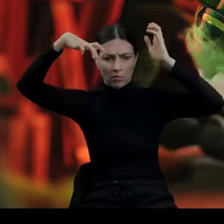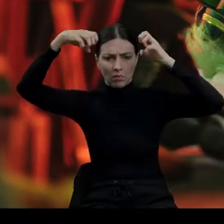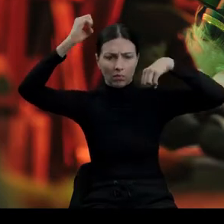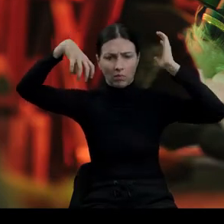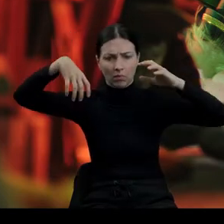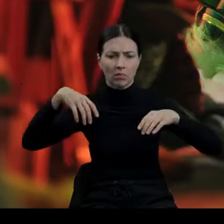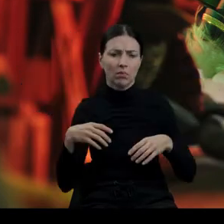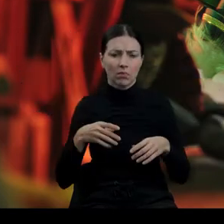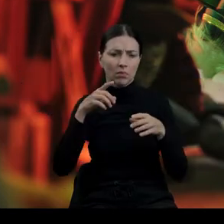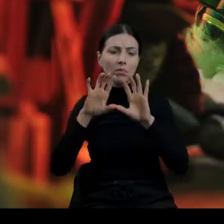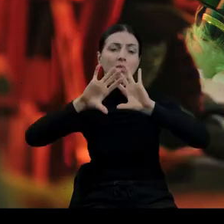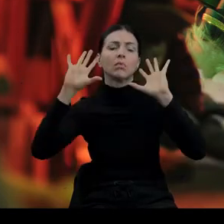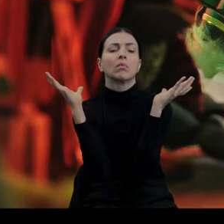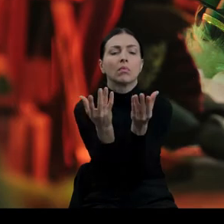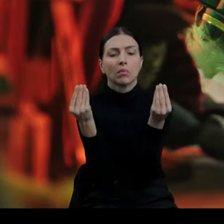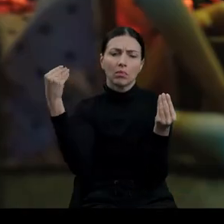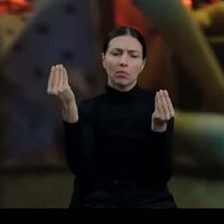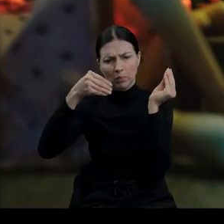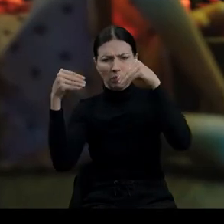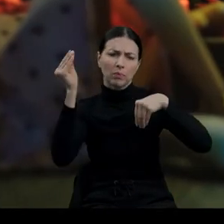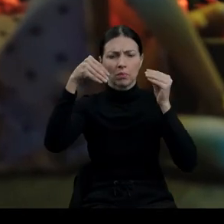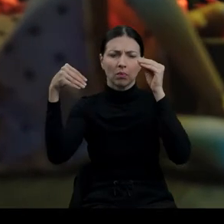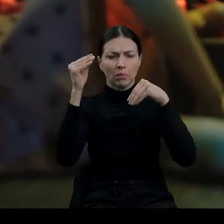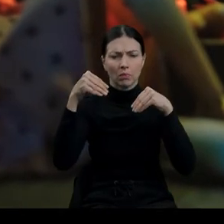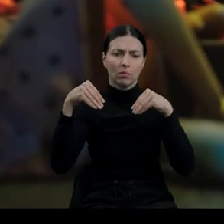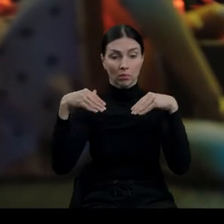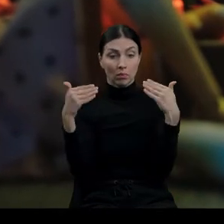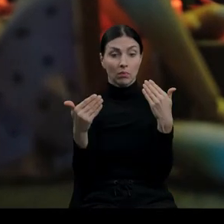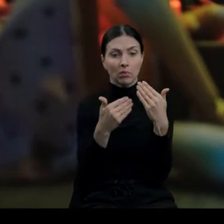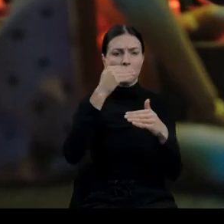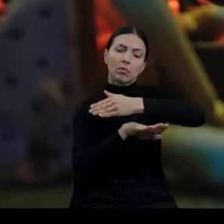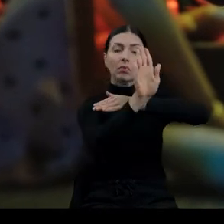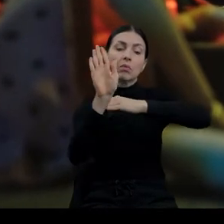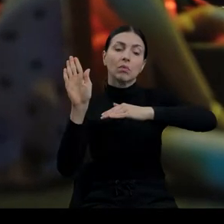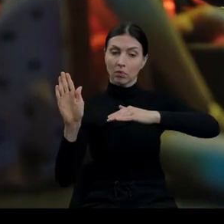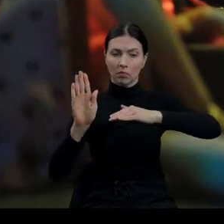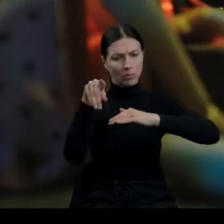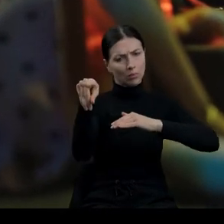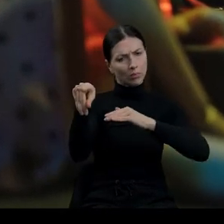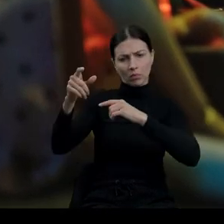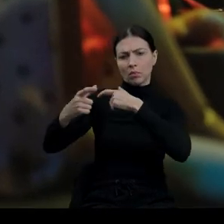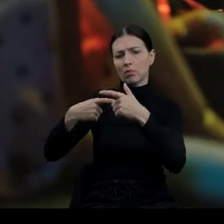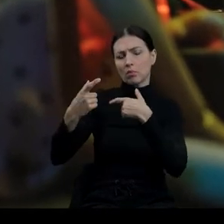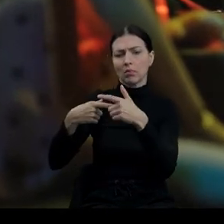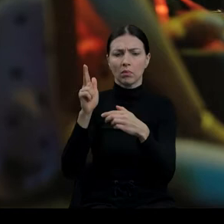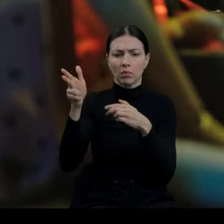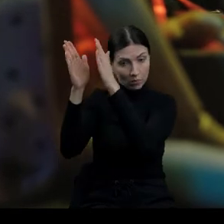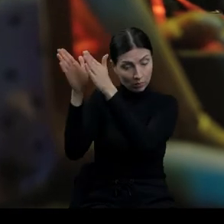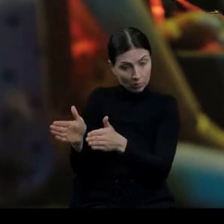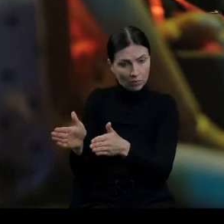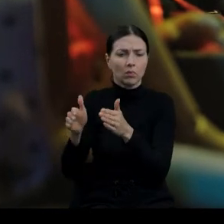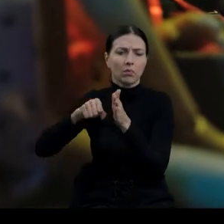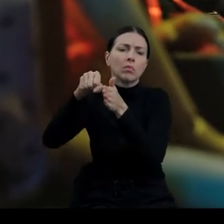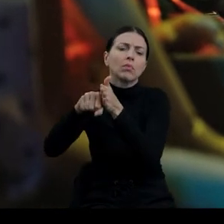To jest też przeszoddzielny rozdział. A wszystko w sumie składało się na tą premierę, która